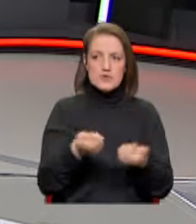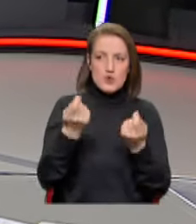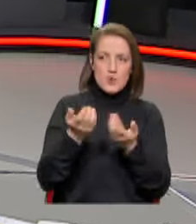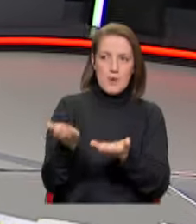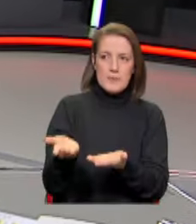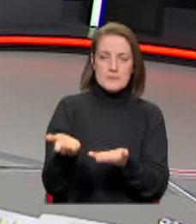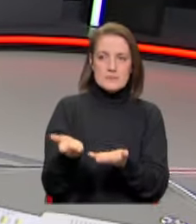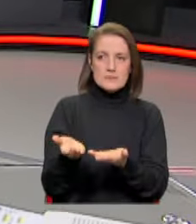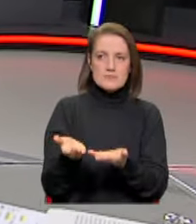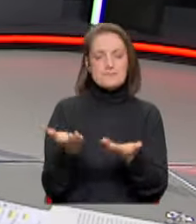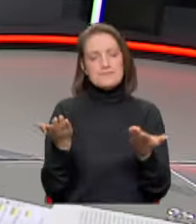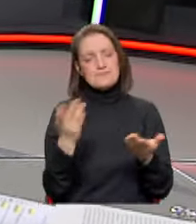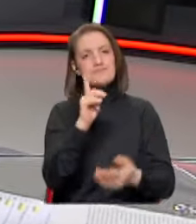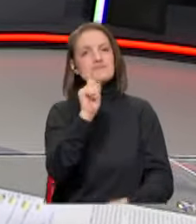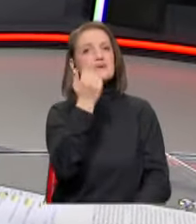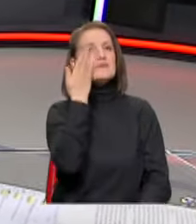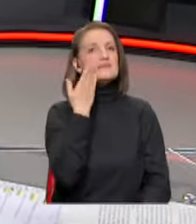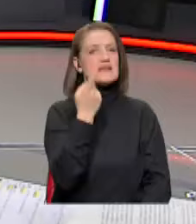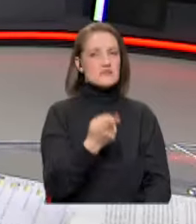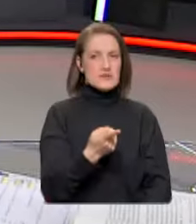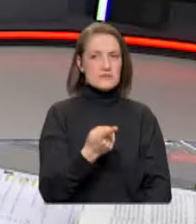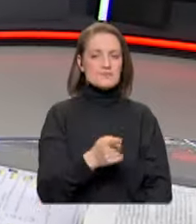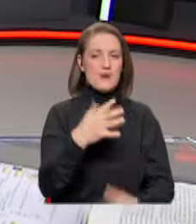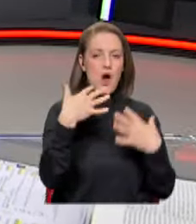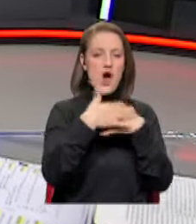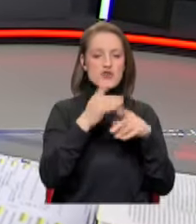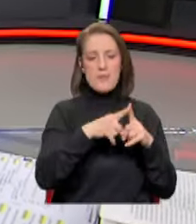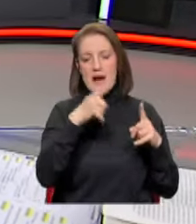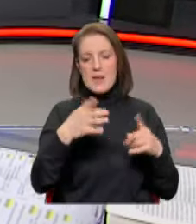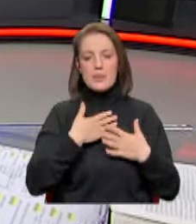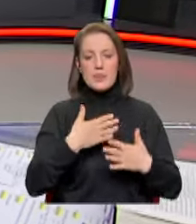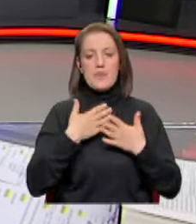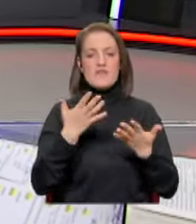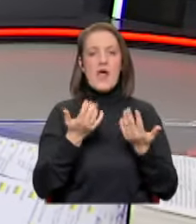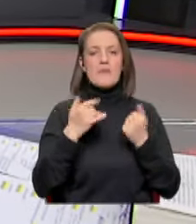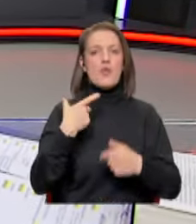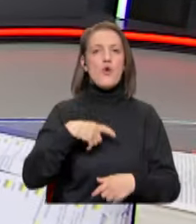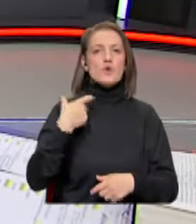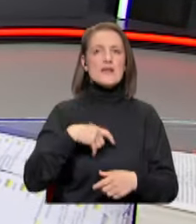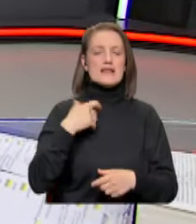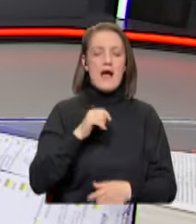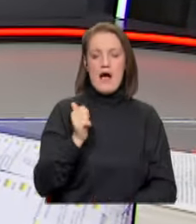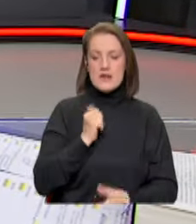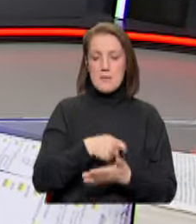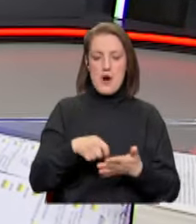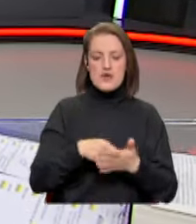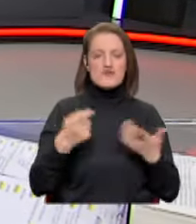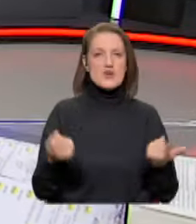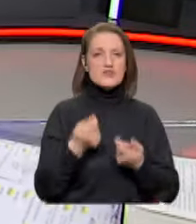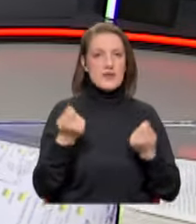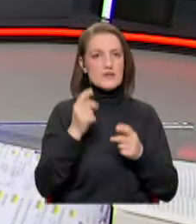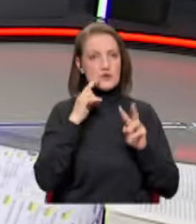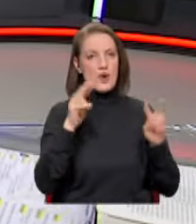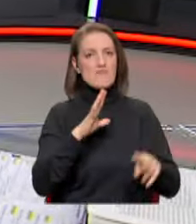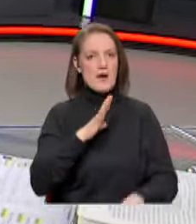atmosferi Evet bir kıymetli izleyicimiz akşama kadar Nefes almadan Özel sektörde asgari ücretle çalışanları gören var